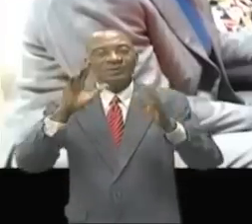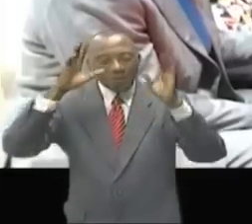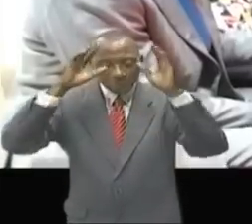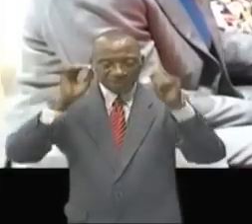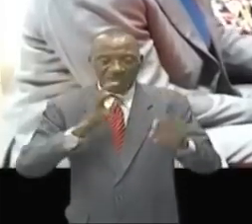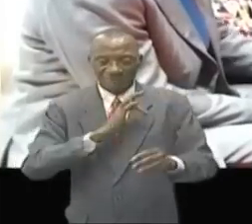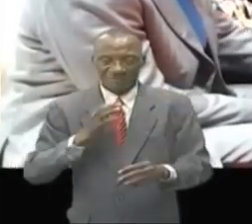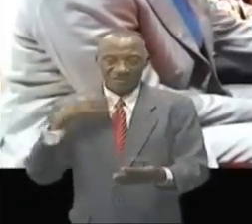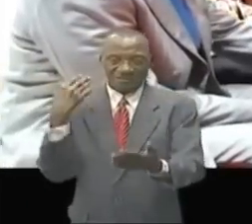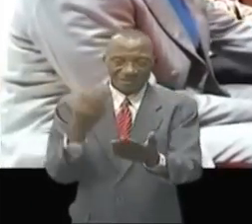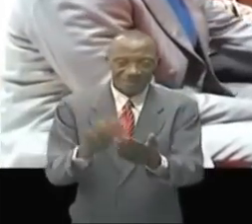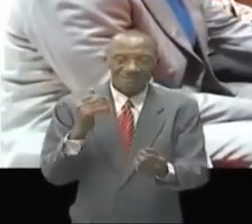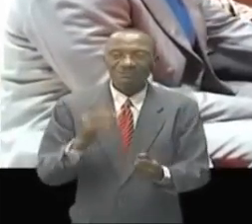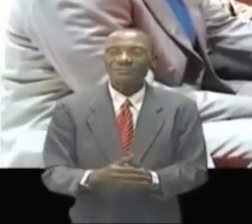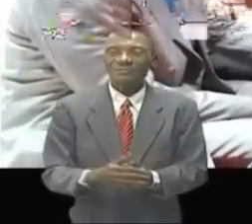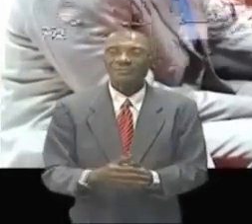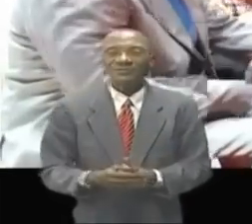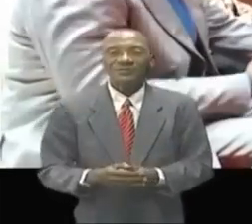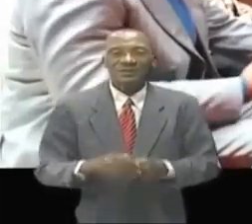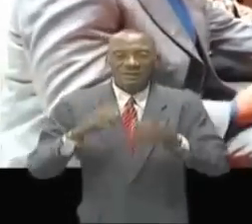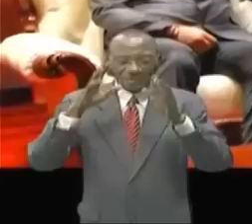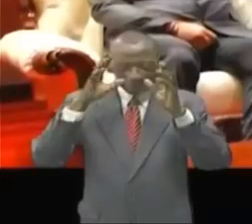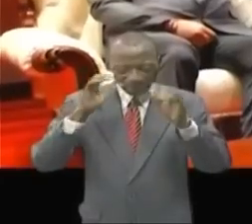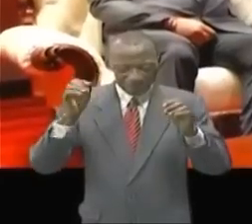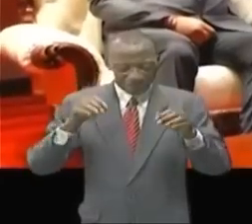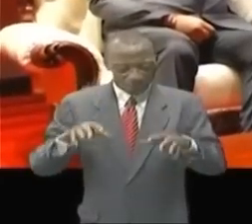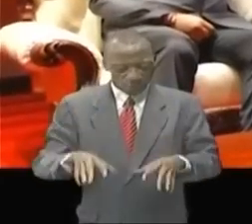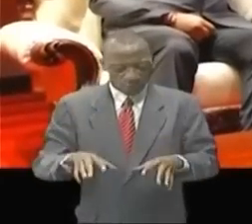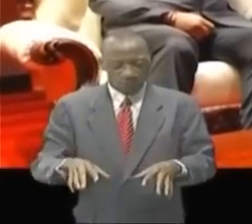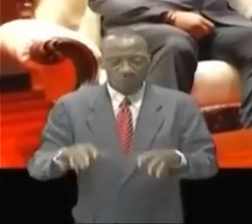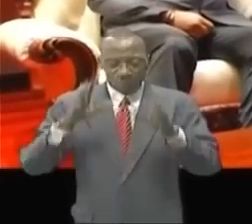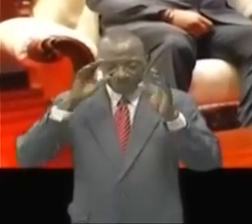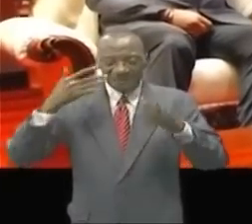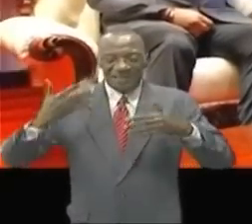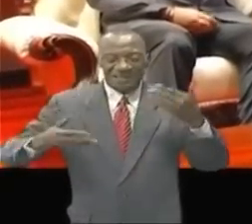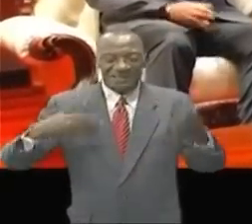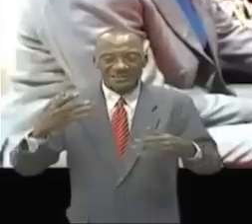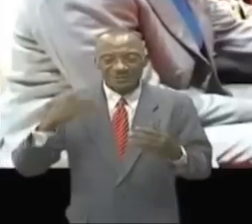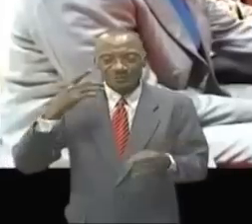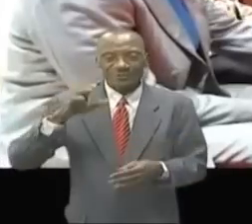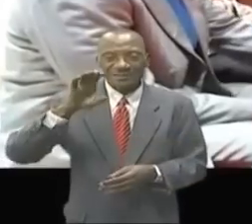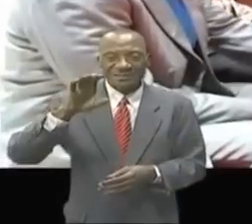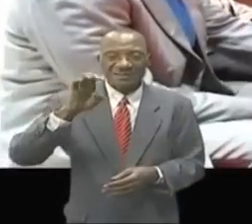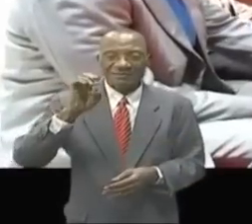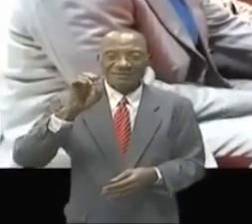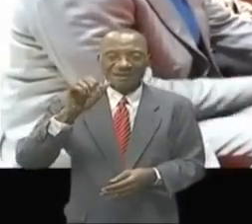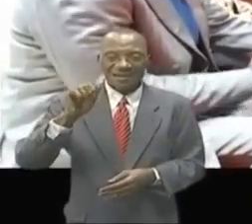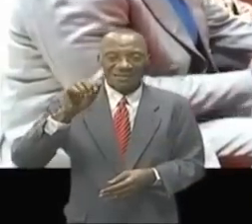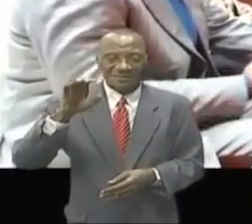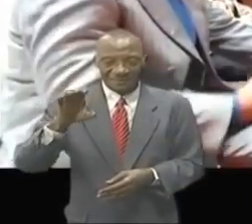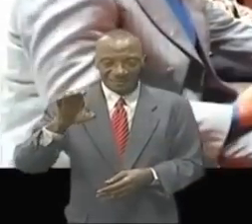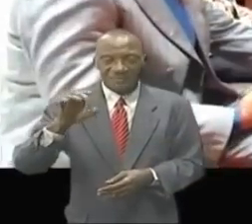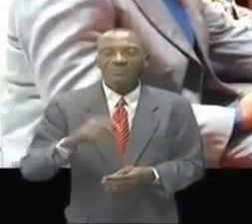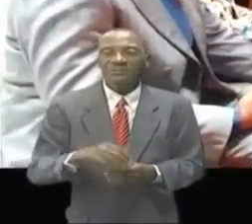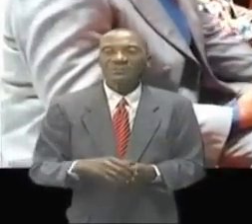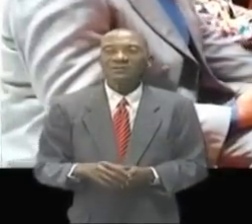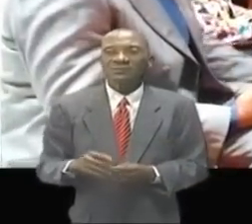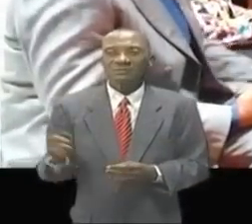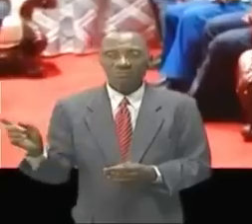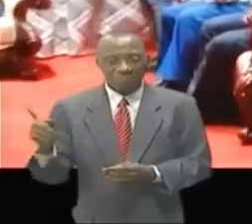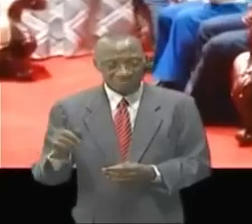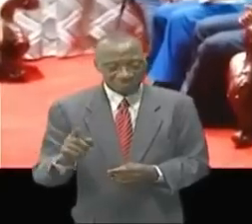semestrielle de l'UEA, le président de l'RDC, président en exercice de la CEAC et rapporteur au bureau de l'Union africaine, devra, lors de cette